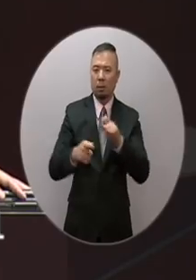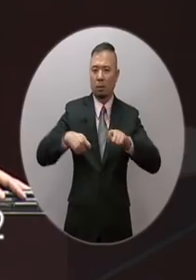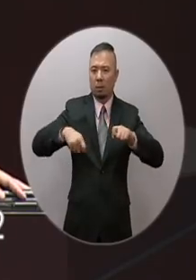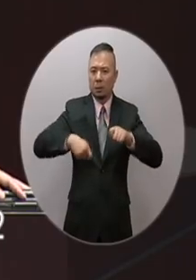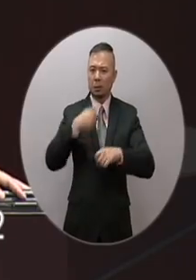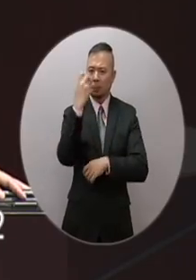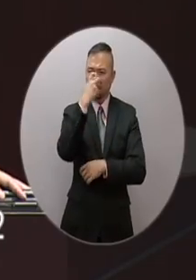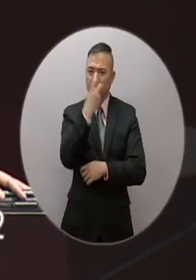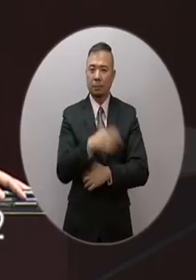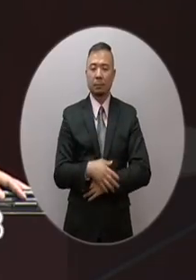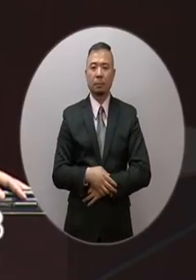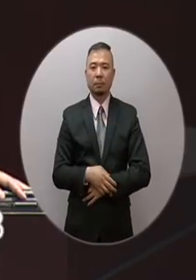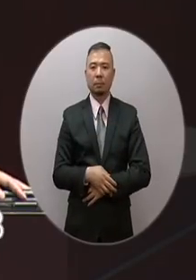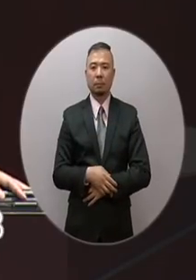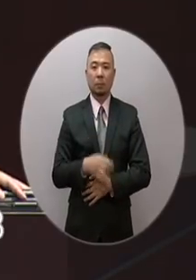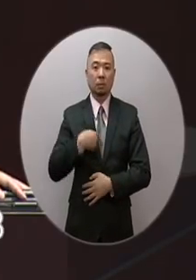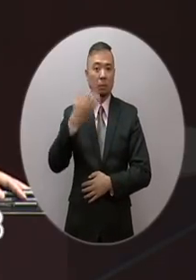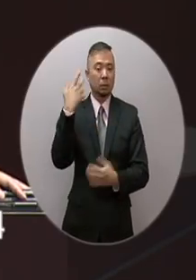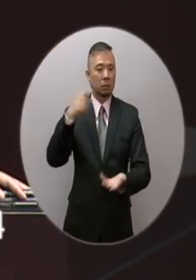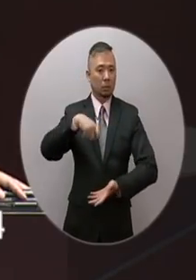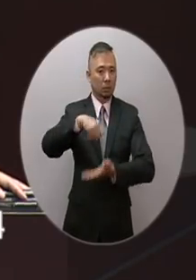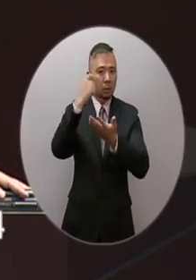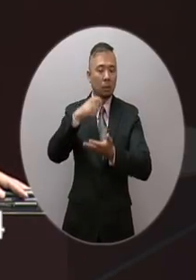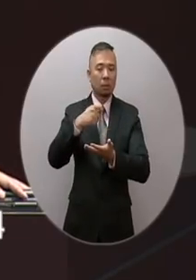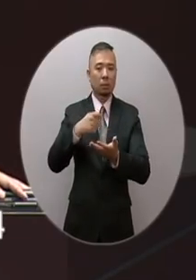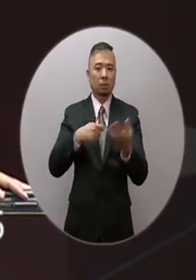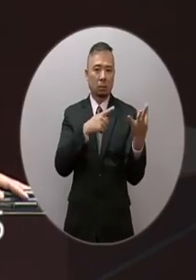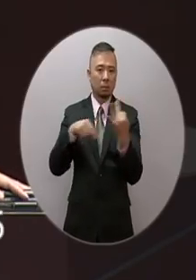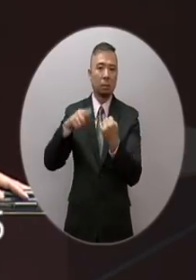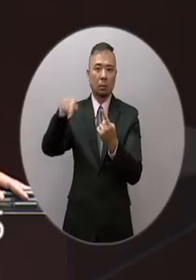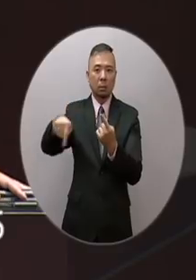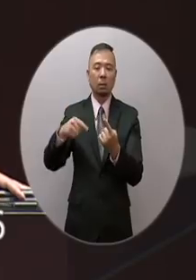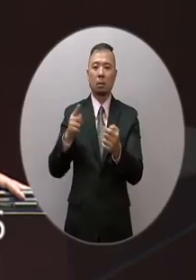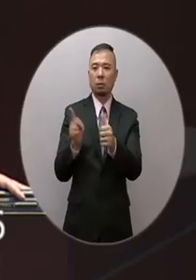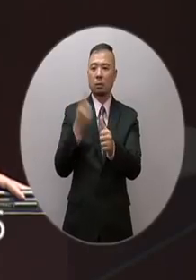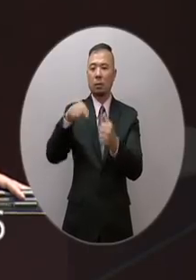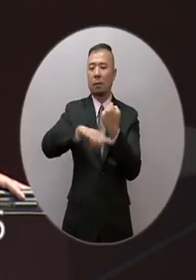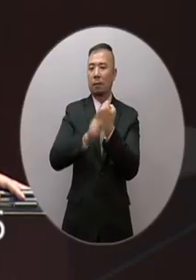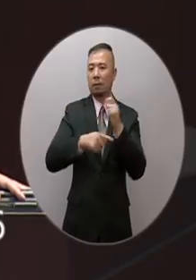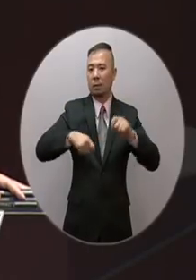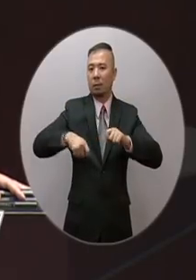院所提各项优先法案，包括107年度